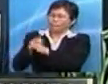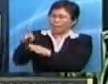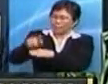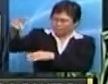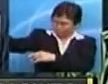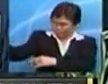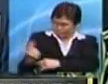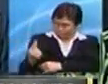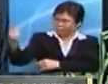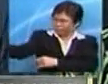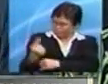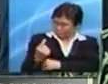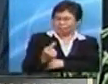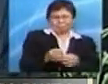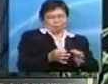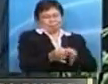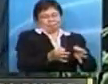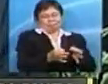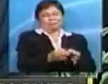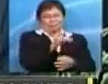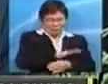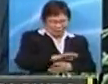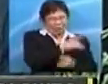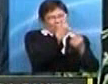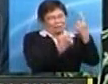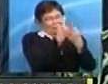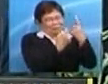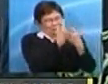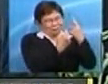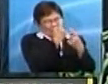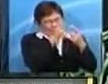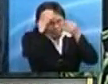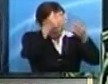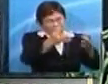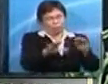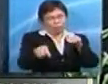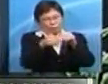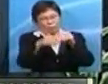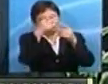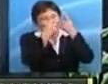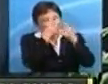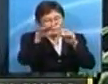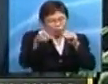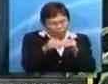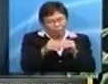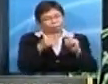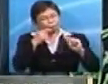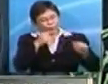tertentu supaya permintaan mereka untuk mendapat maklumat tambahan